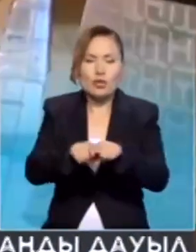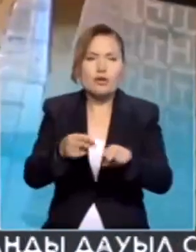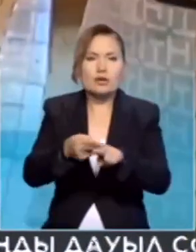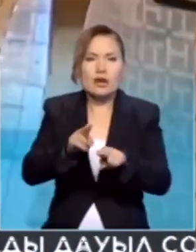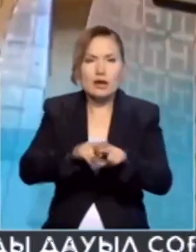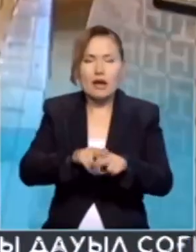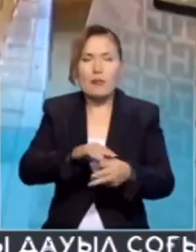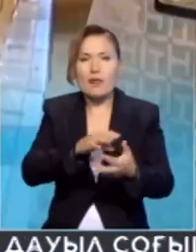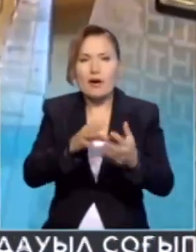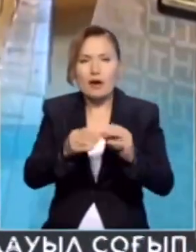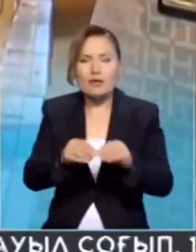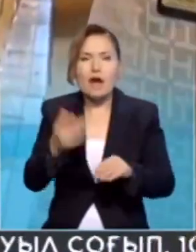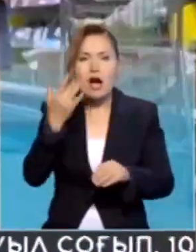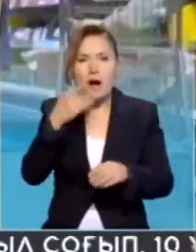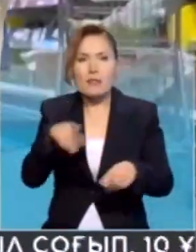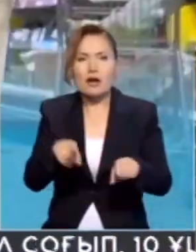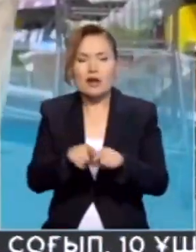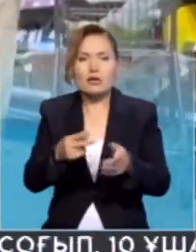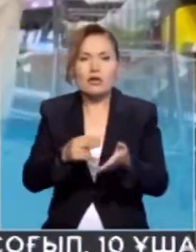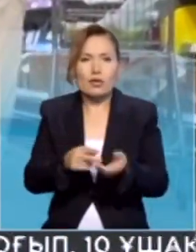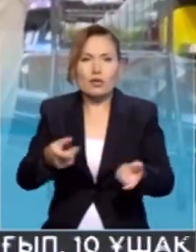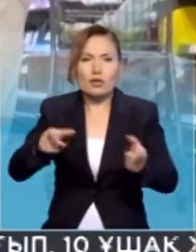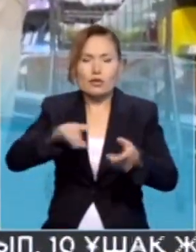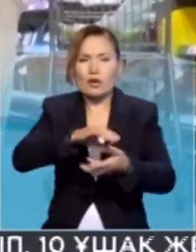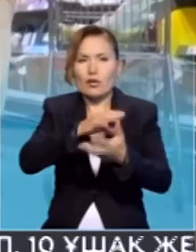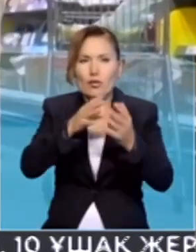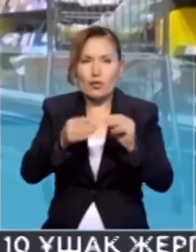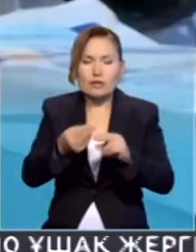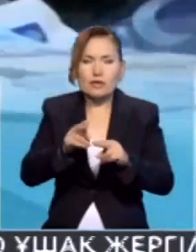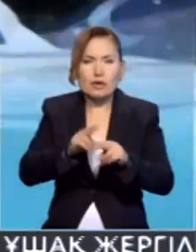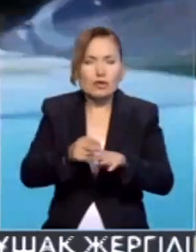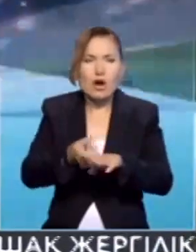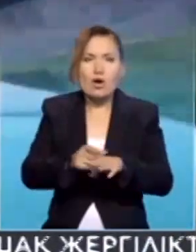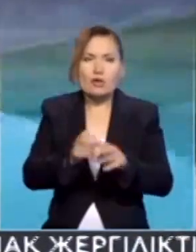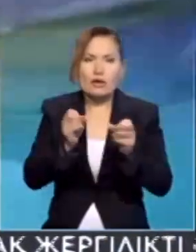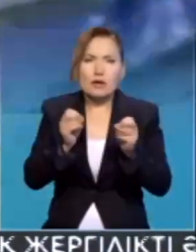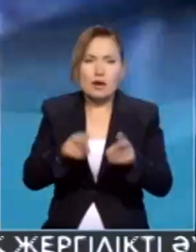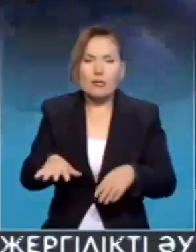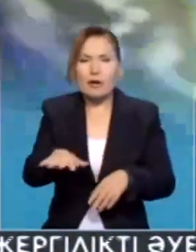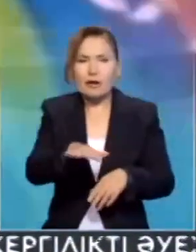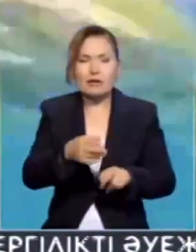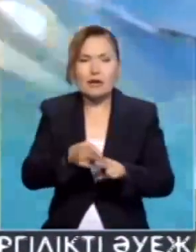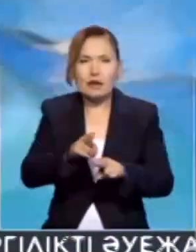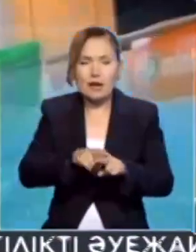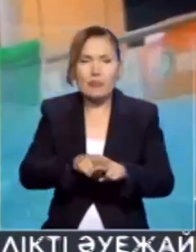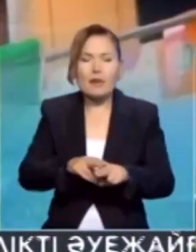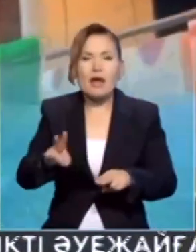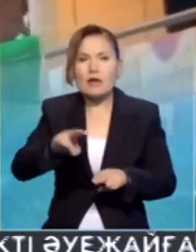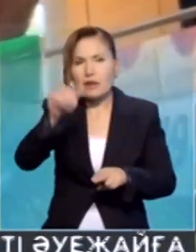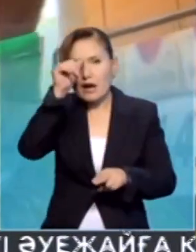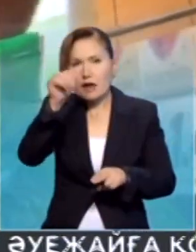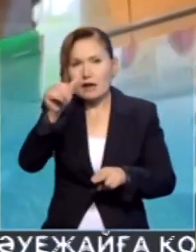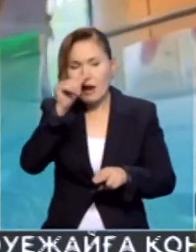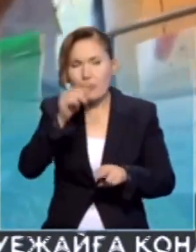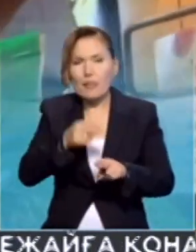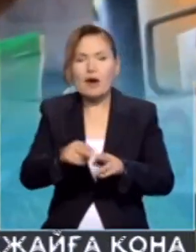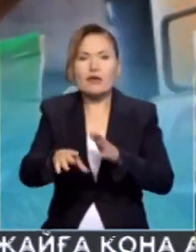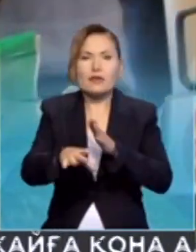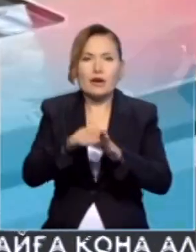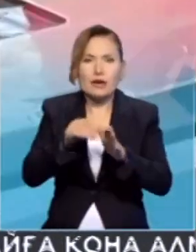қос палатасында қадағалап отырған демократиялық партия үшін саяси қауіпті болып тұр. Өйткені бұл қарашада өтетін конгресс сайлауында